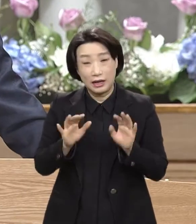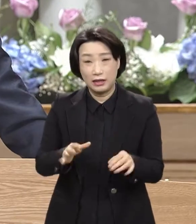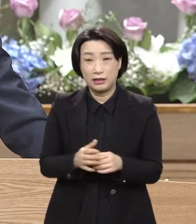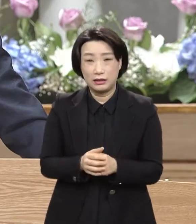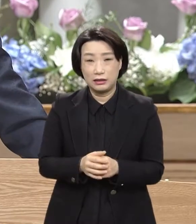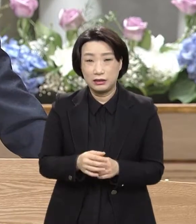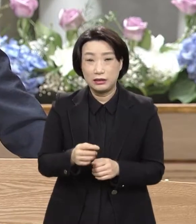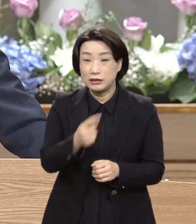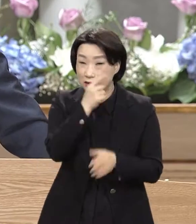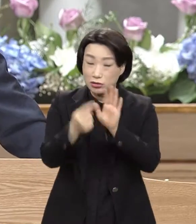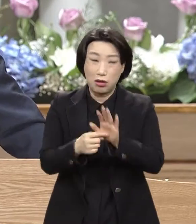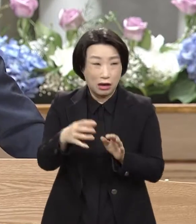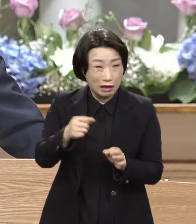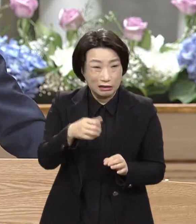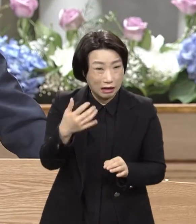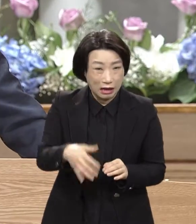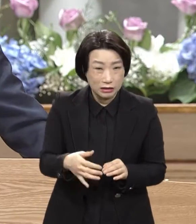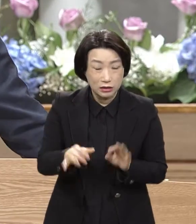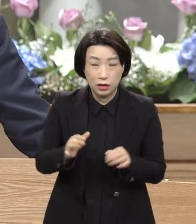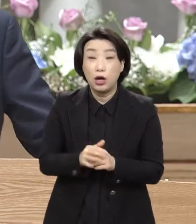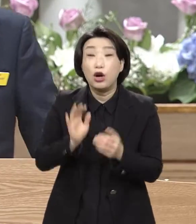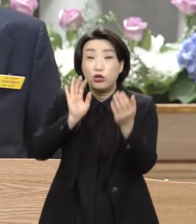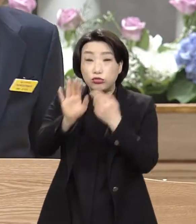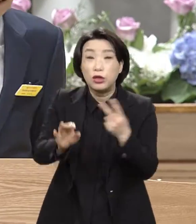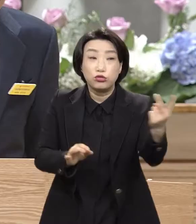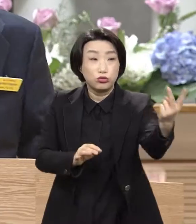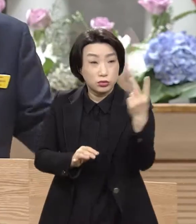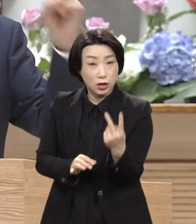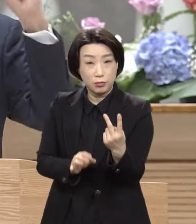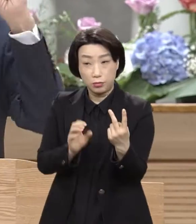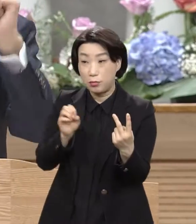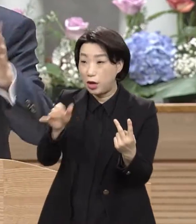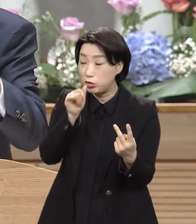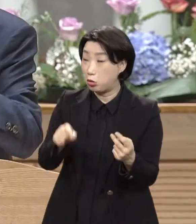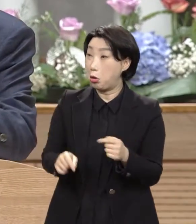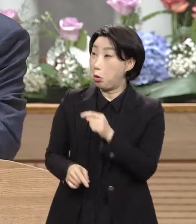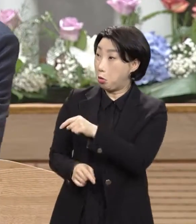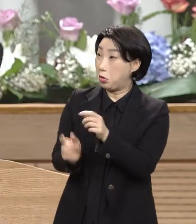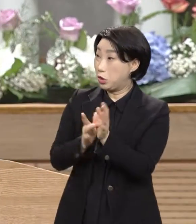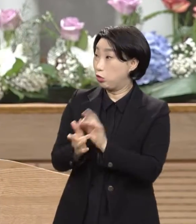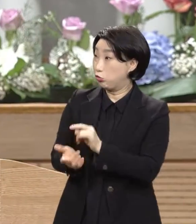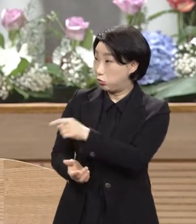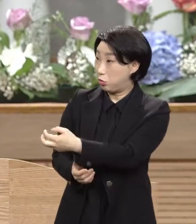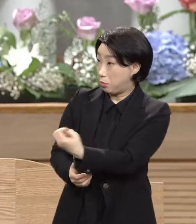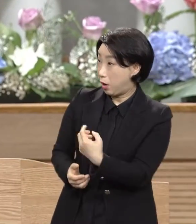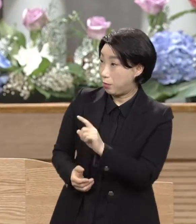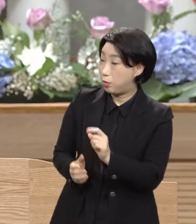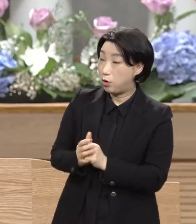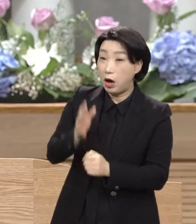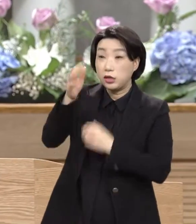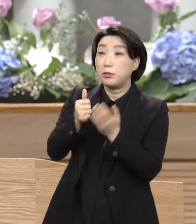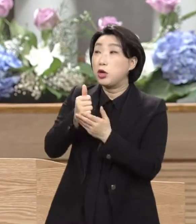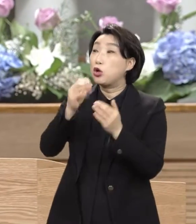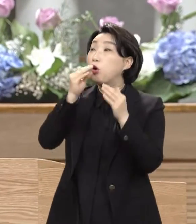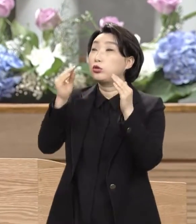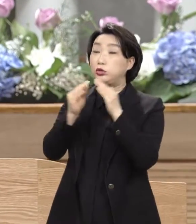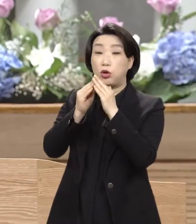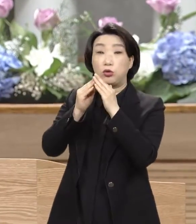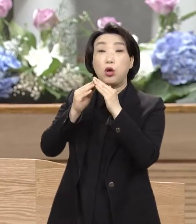못해서 그 후에 두 사람이 와서 말하길 이 사람이 하나님의